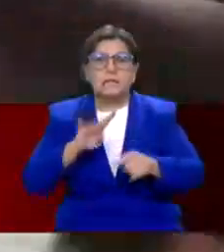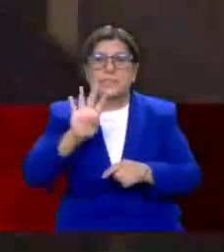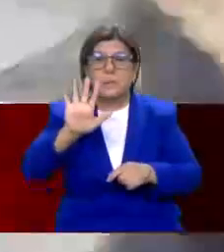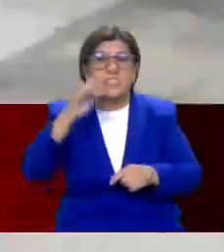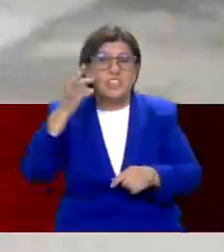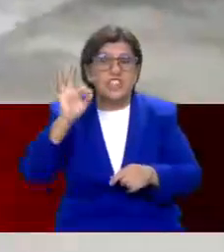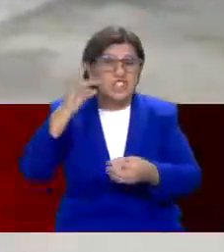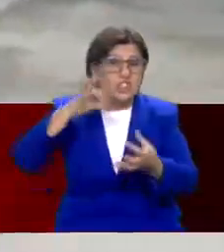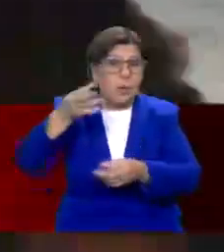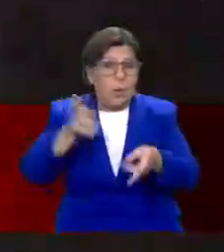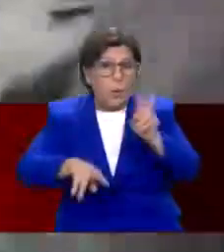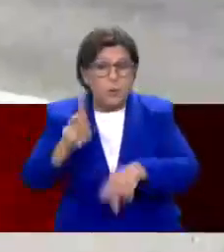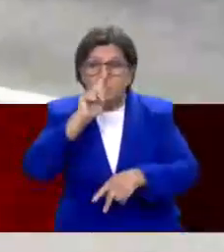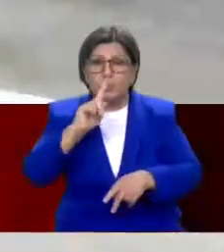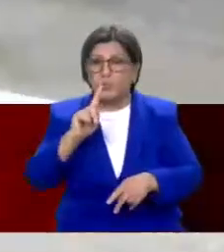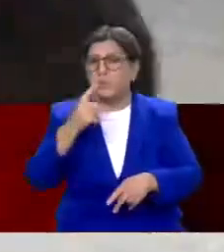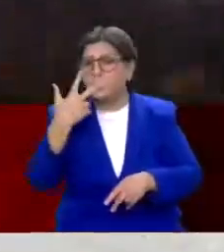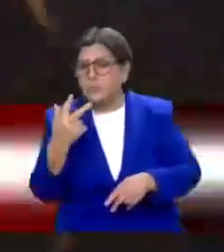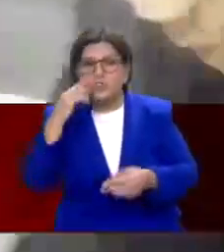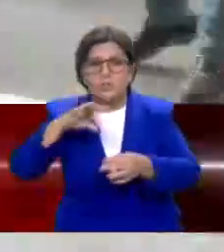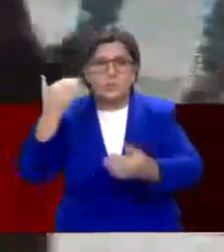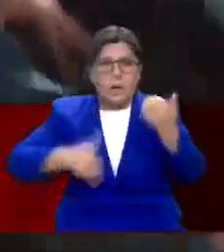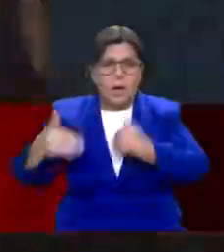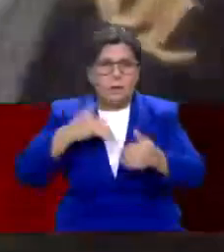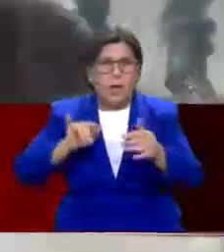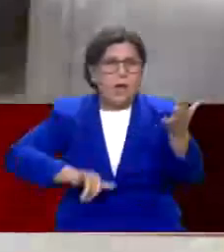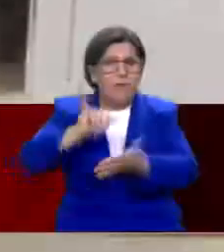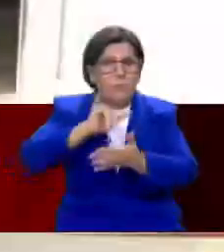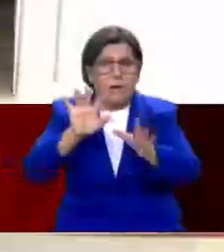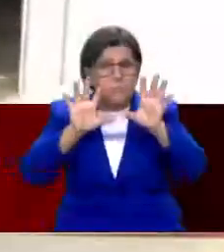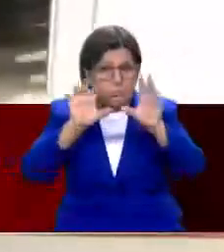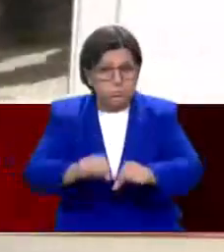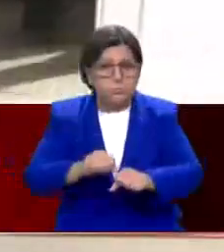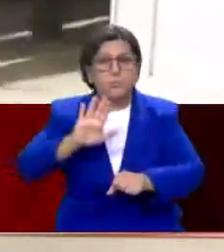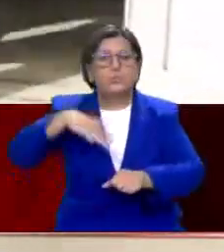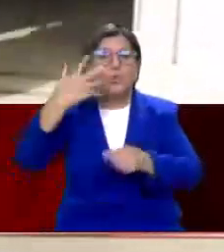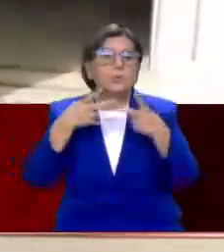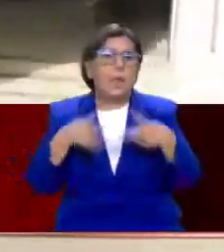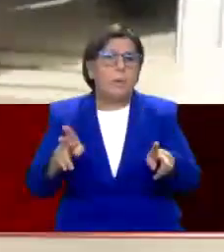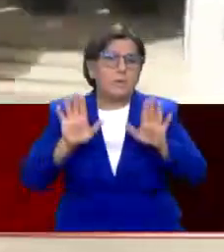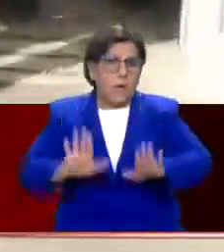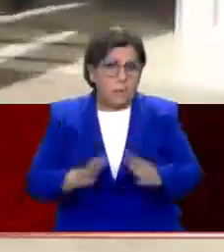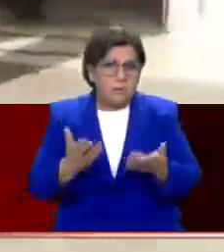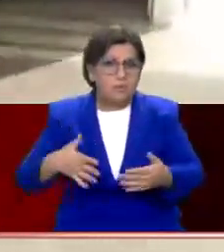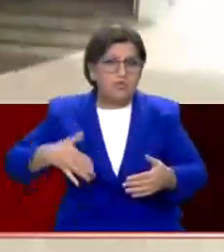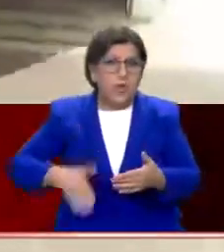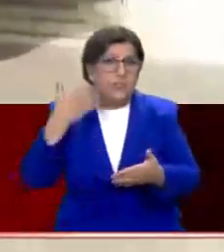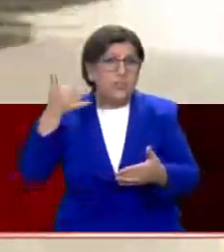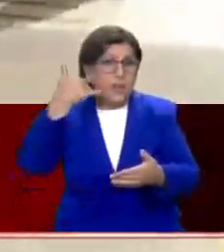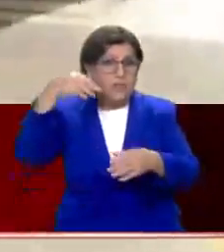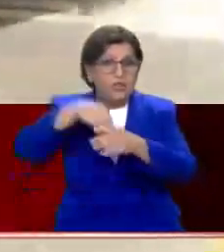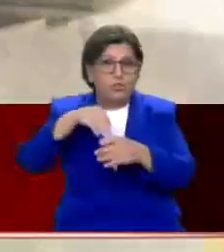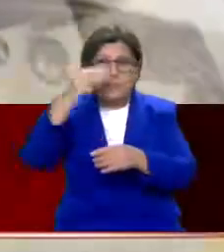kişinin öldüğü, 163 kişinin yaralandığı Atatürk Havalimanı saldırısında tutuklanmış, sonra da serbest kalmıştı. Cep telefonundan